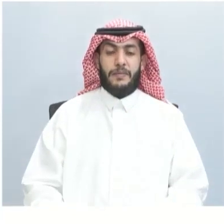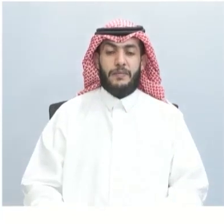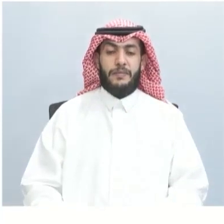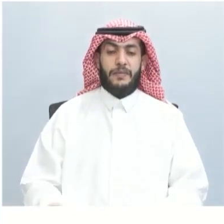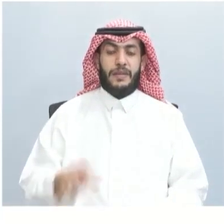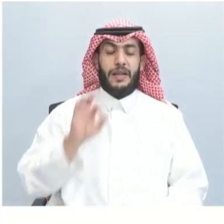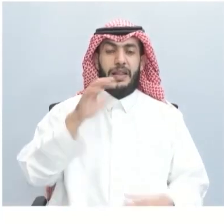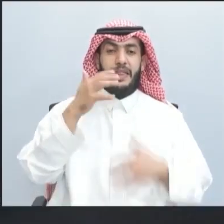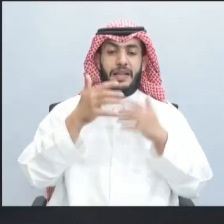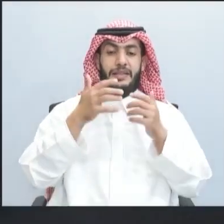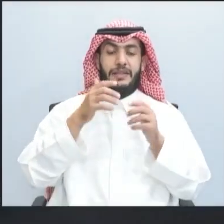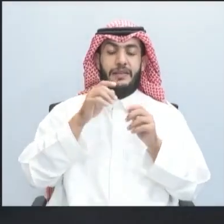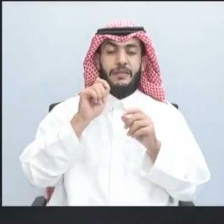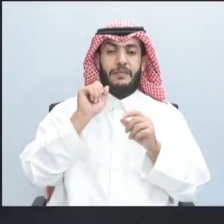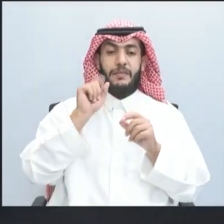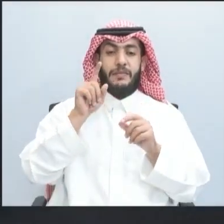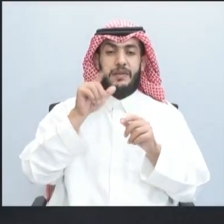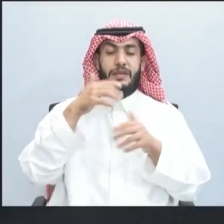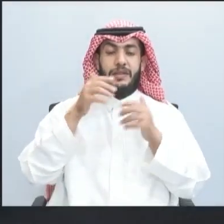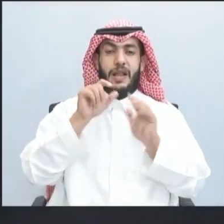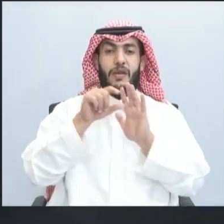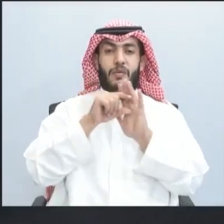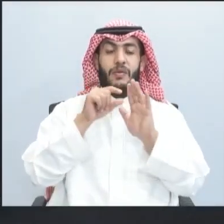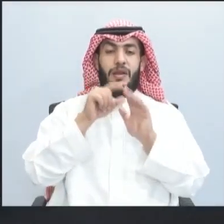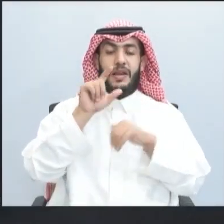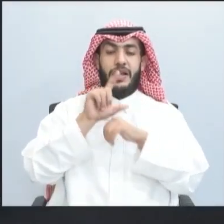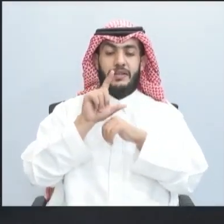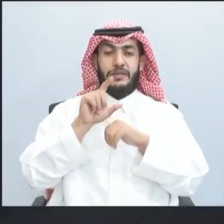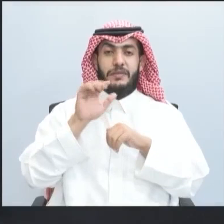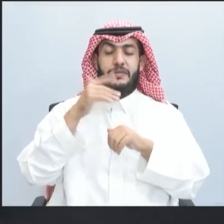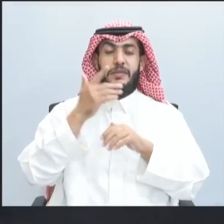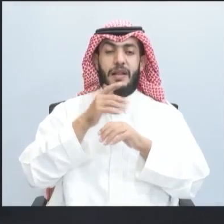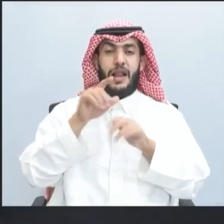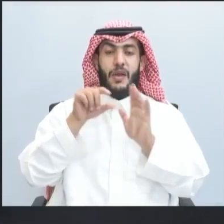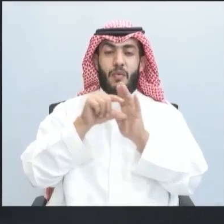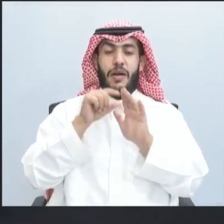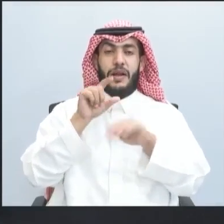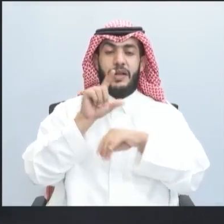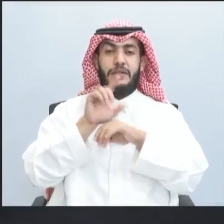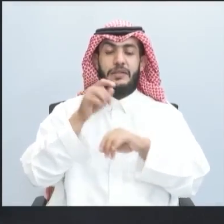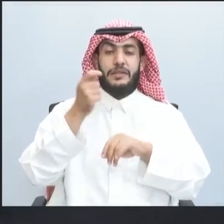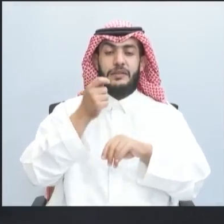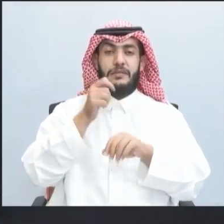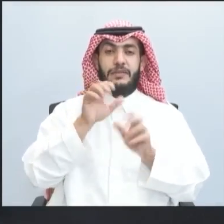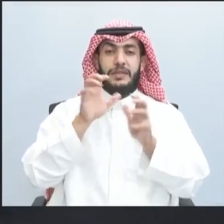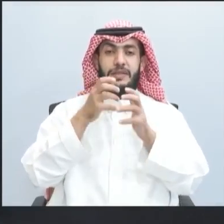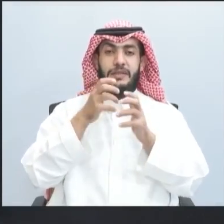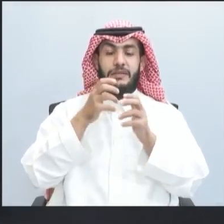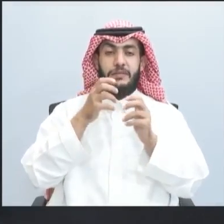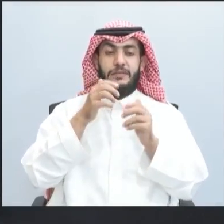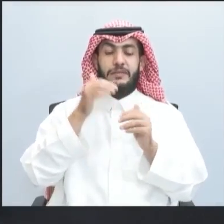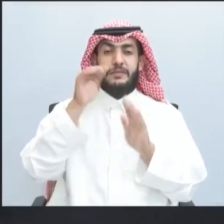تقنيات تحسين محركات البات هي تحسين العناوين الرئيسيه دائما العناوين الرئيسيه تكتب في قسم